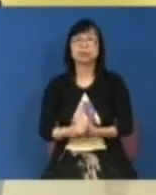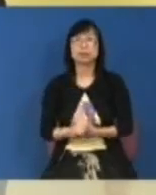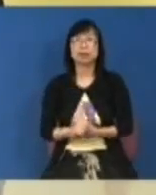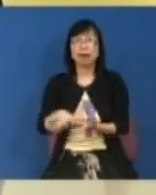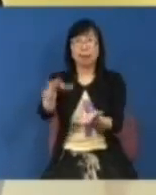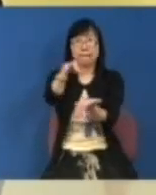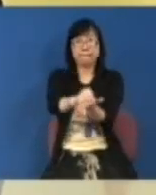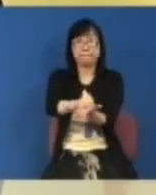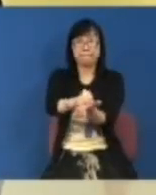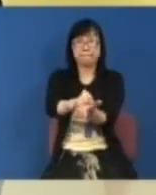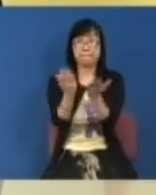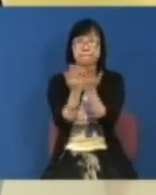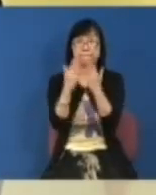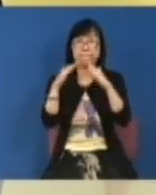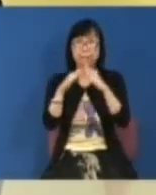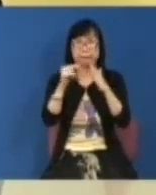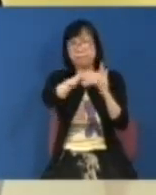領校園，